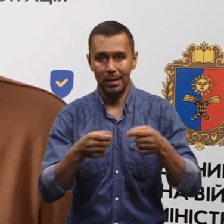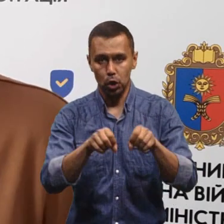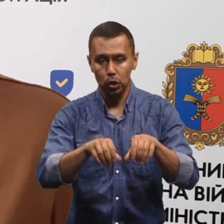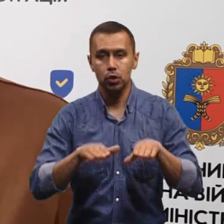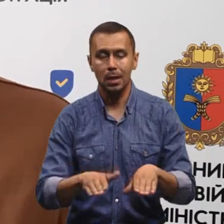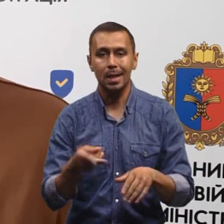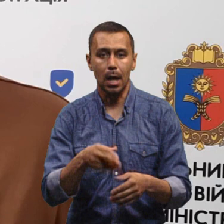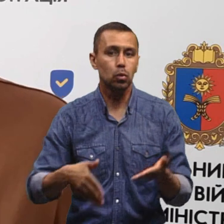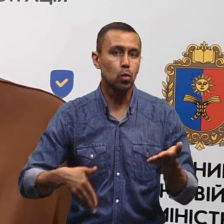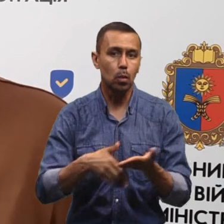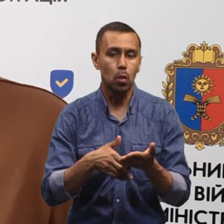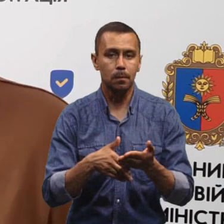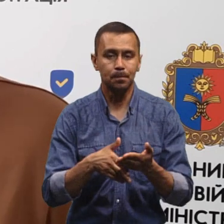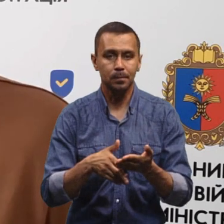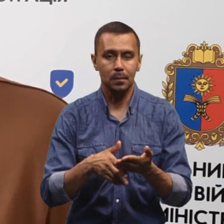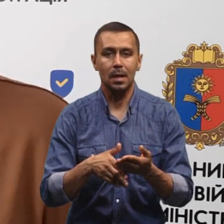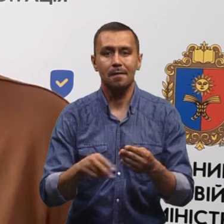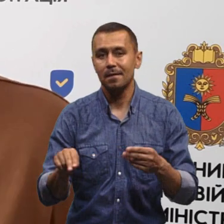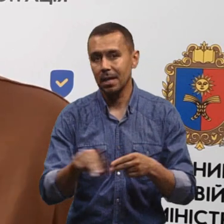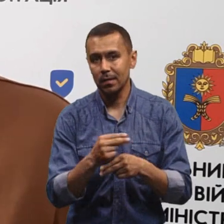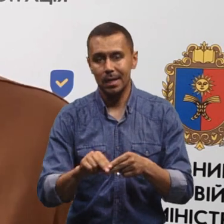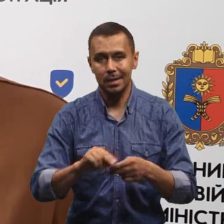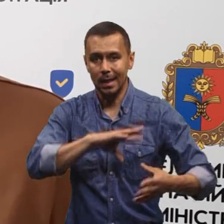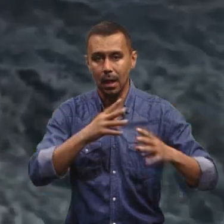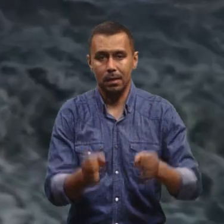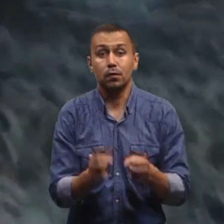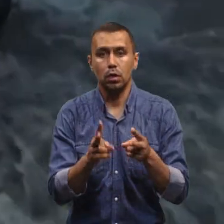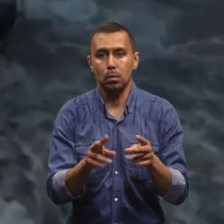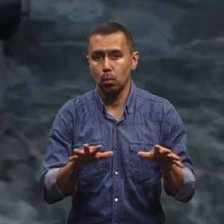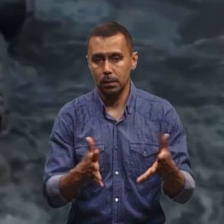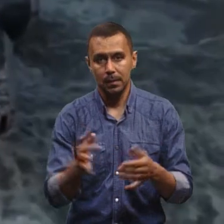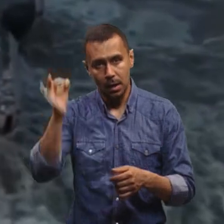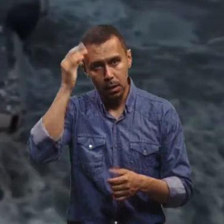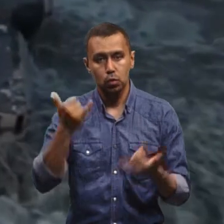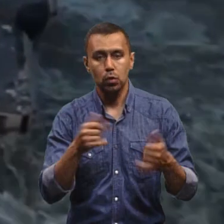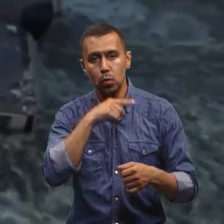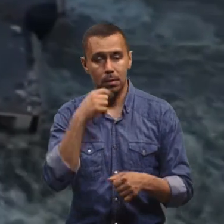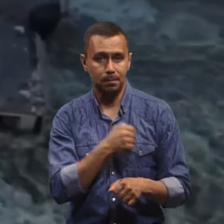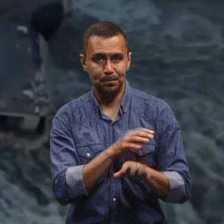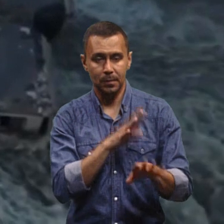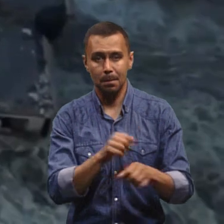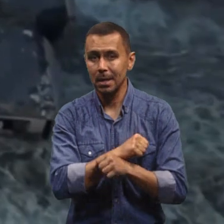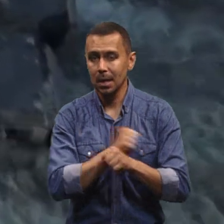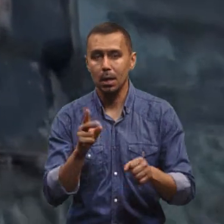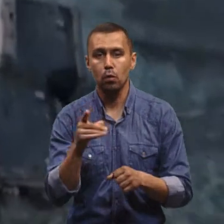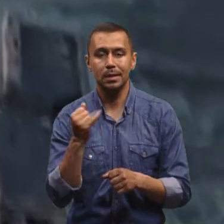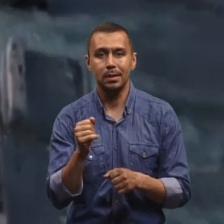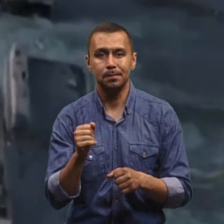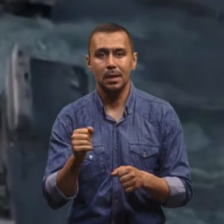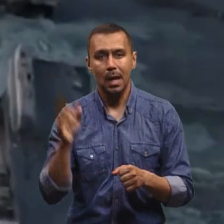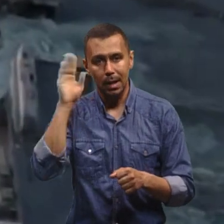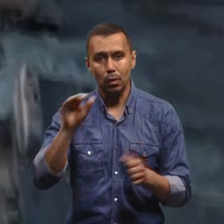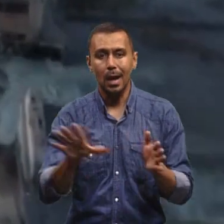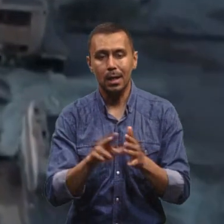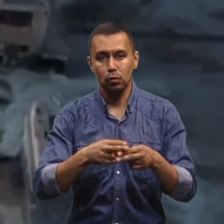рішення для допомоги у ліквідації наслідків надзвичайної події. Нагадаю, сьогодні російські військові підірвали Каховську